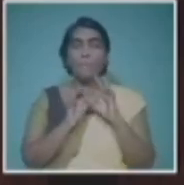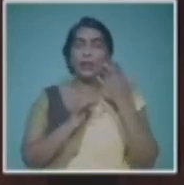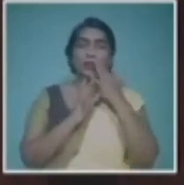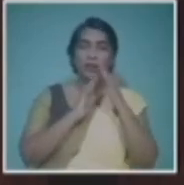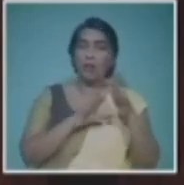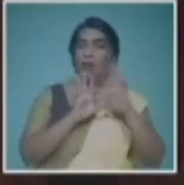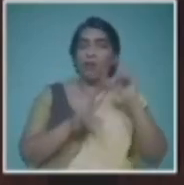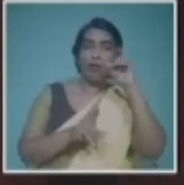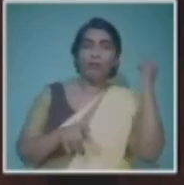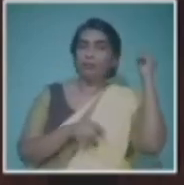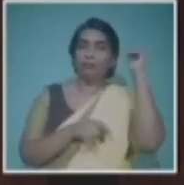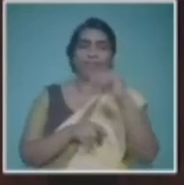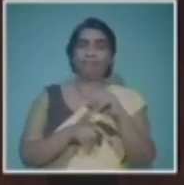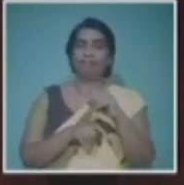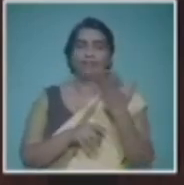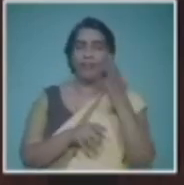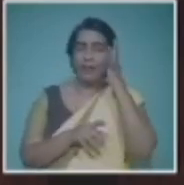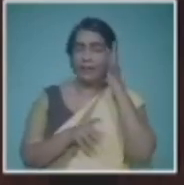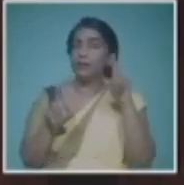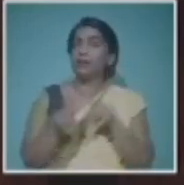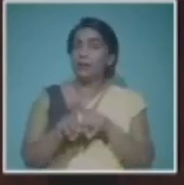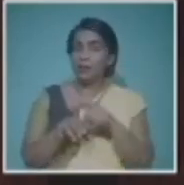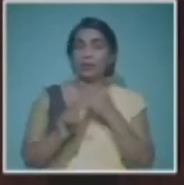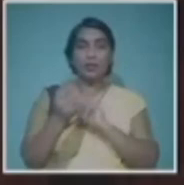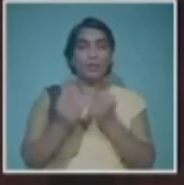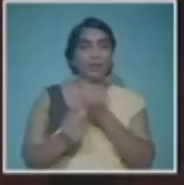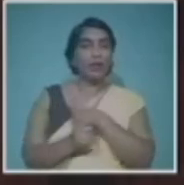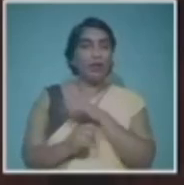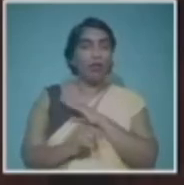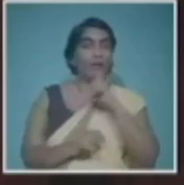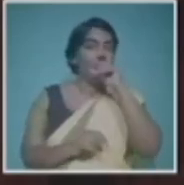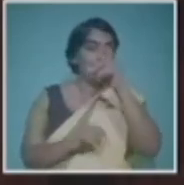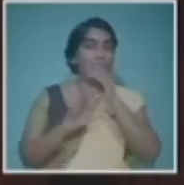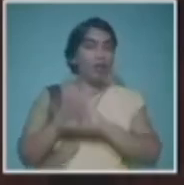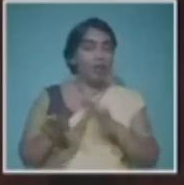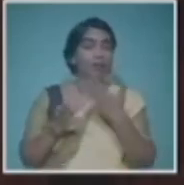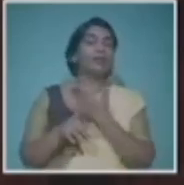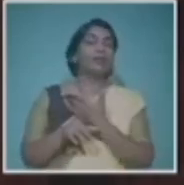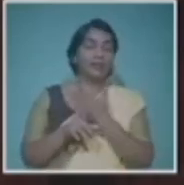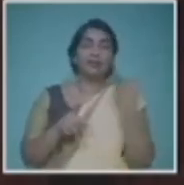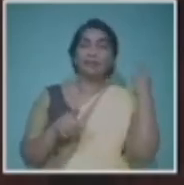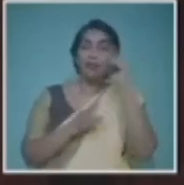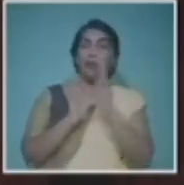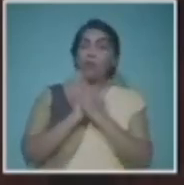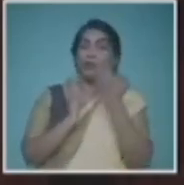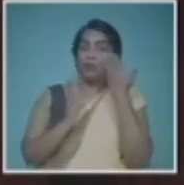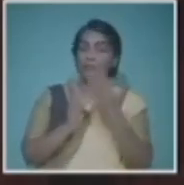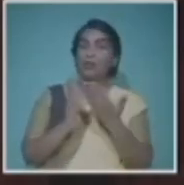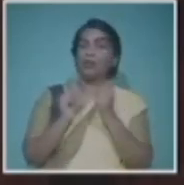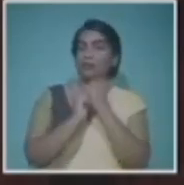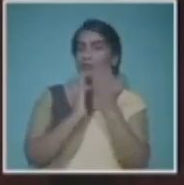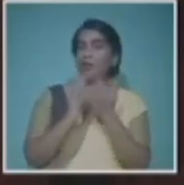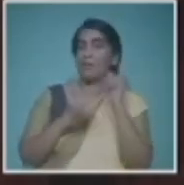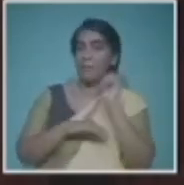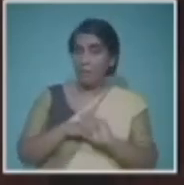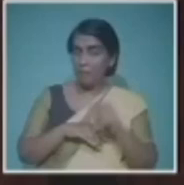පුළුවන් දරුවෙකුට කොළඹ එනවා කියන එක සිහිනයක් තියෙන වෙලාවේ සමිත හාමුදුරුවෝ කොළඹ දරුවන්ට පෙත් ප්‍රදර්ශනයේ බලන්න එන්න වැඩසටහනක් ලෑස්ති